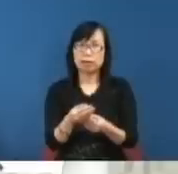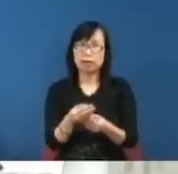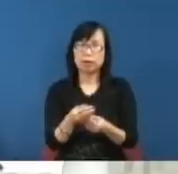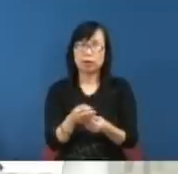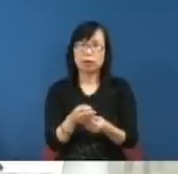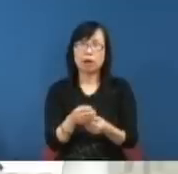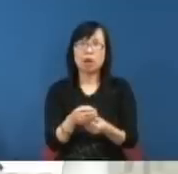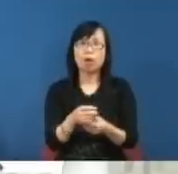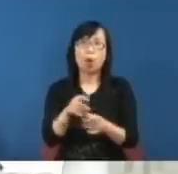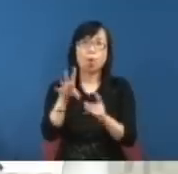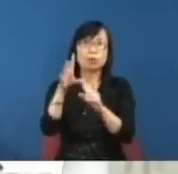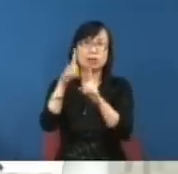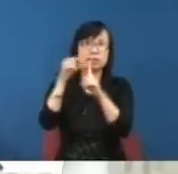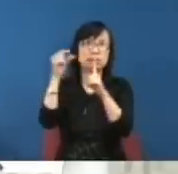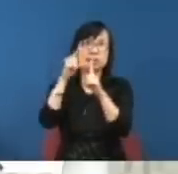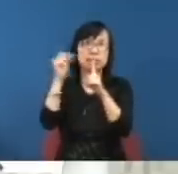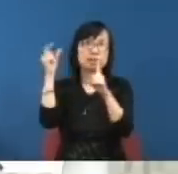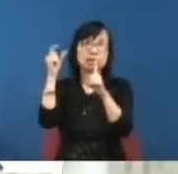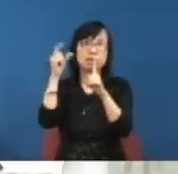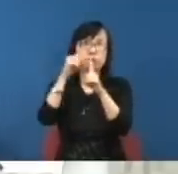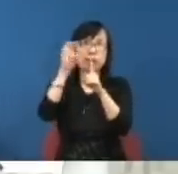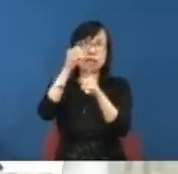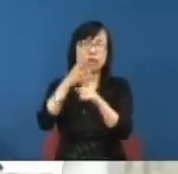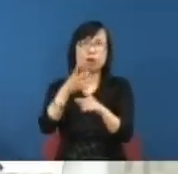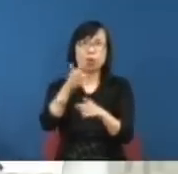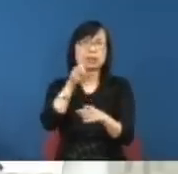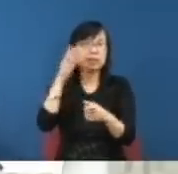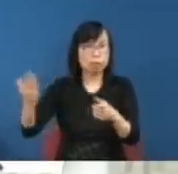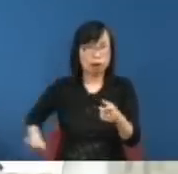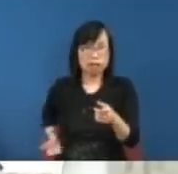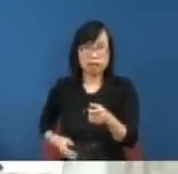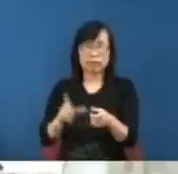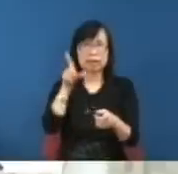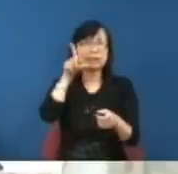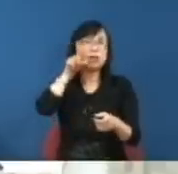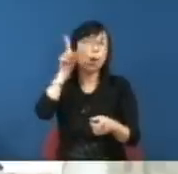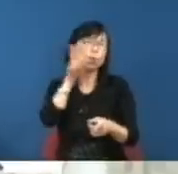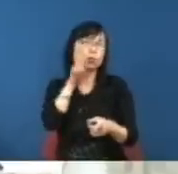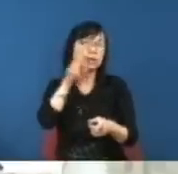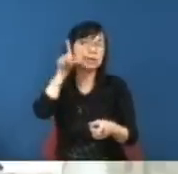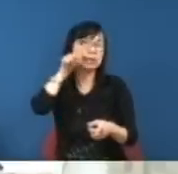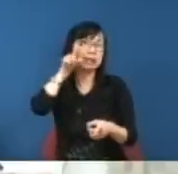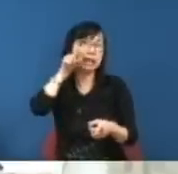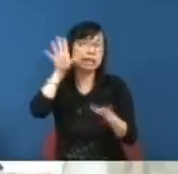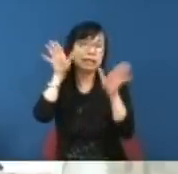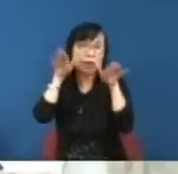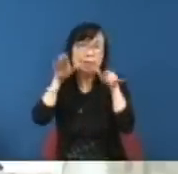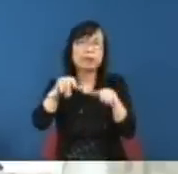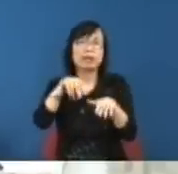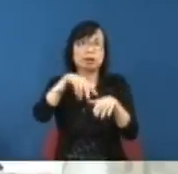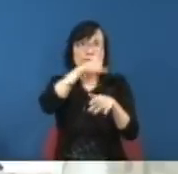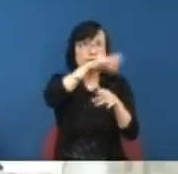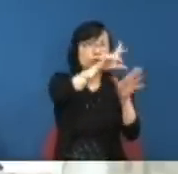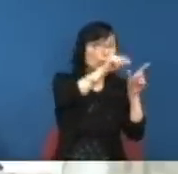係、就是、國徽噶嘛？呢、這個華爾街一隻秃鷹周圍張，用所謂投資銀行嘅名義咧，